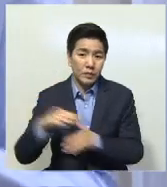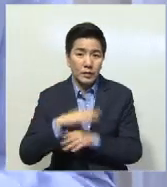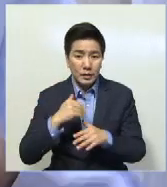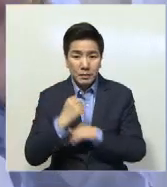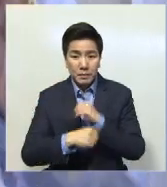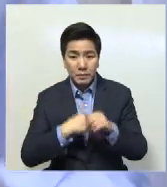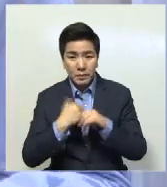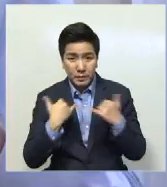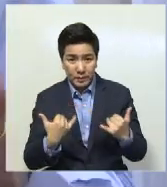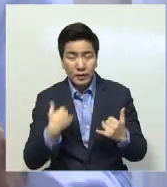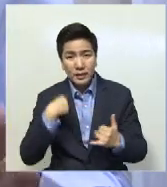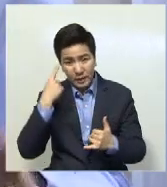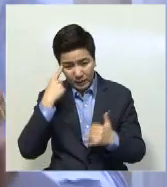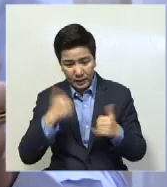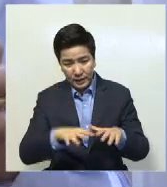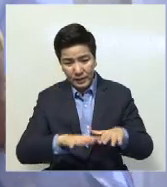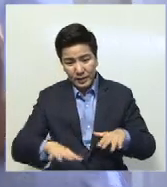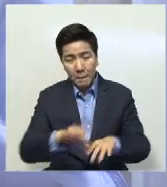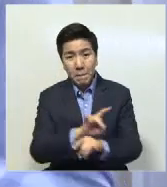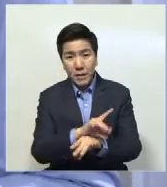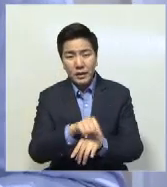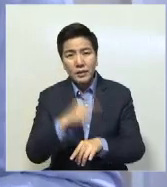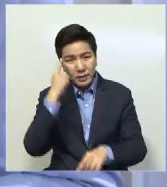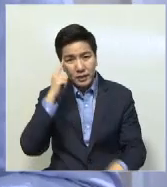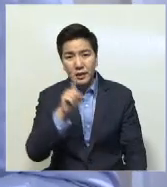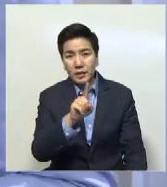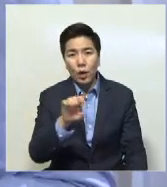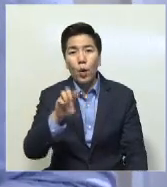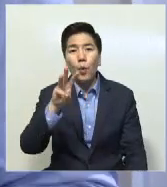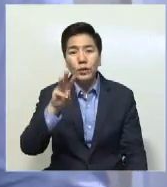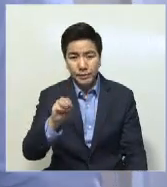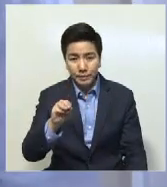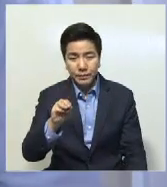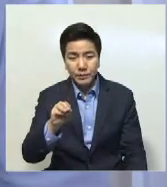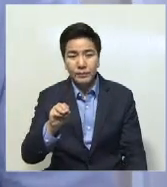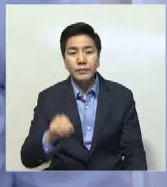ปีนี้ขณะในสถานการณ์ปัจจุบันเนี่ยประมาณ160ลูกบาศก์เมตรต่อวินาทีครับ